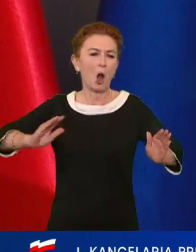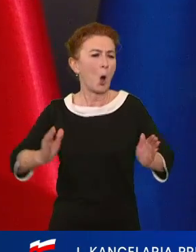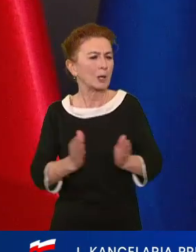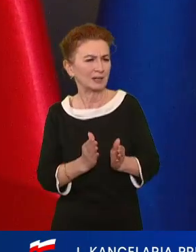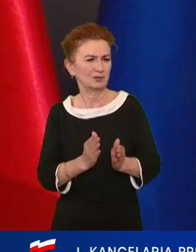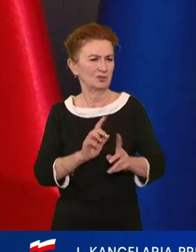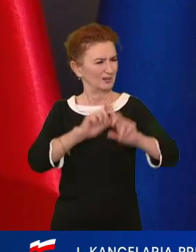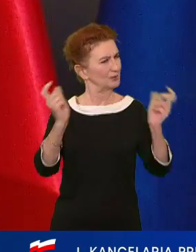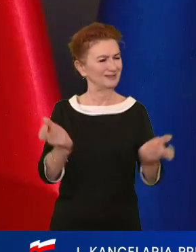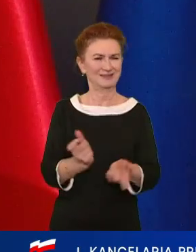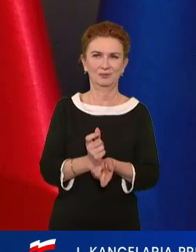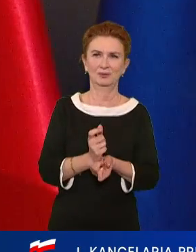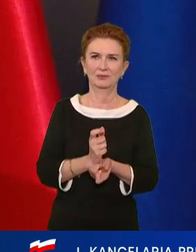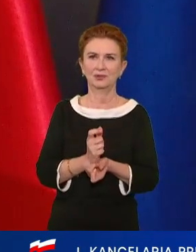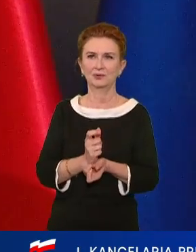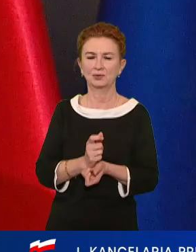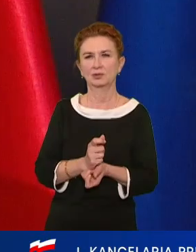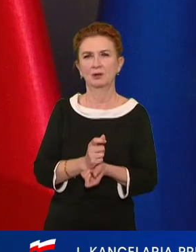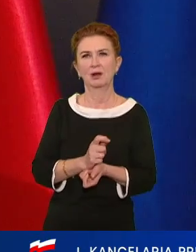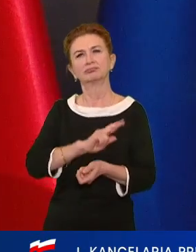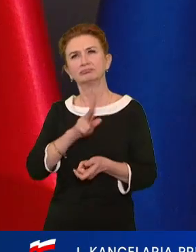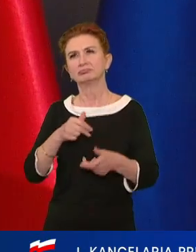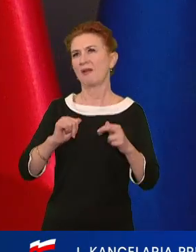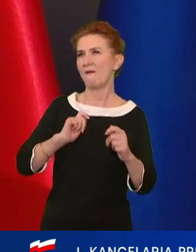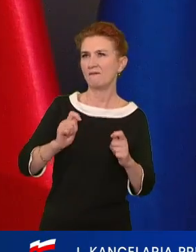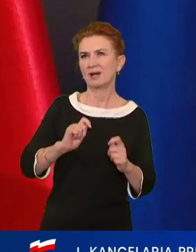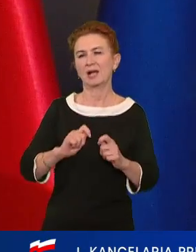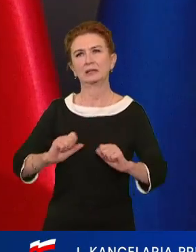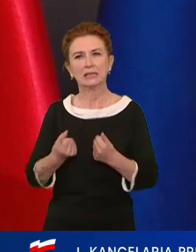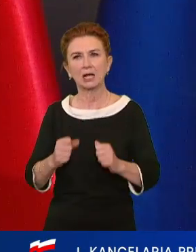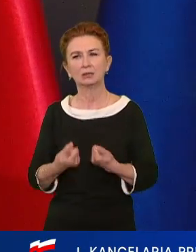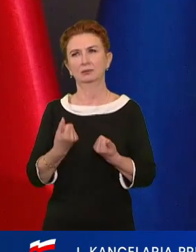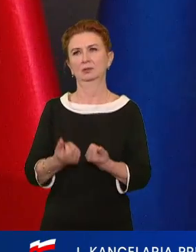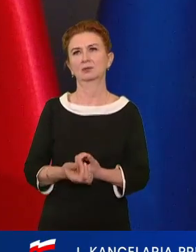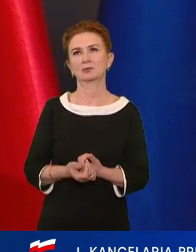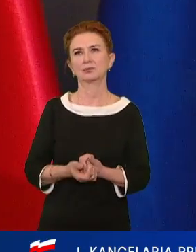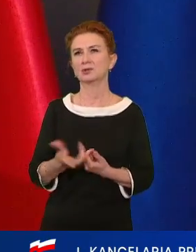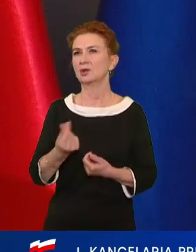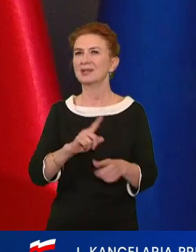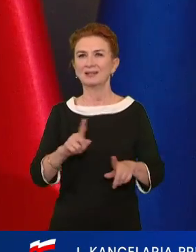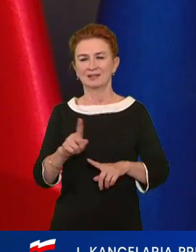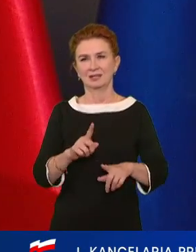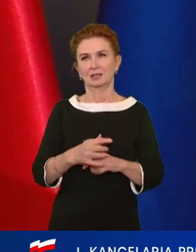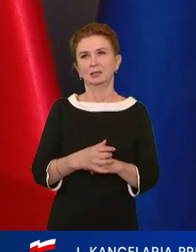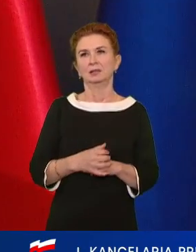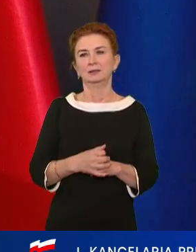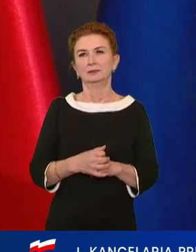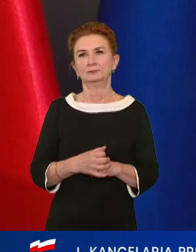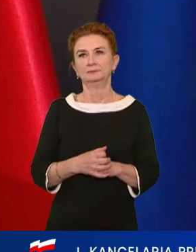całkowicie naszej naszej aktywności i oczywiście to nie oznacza że w